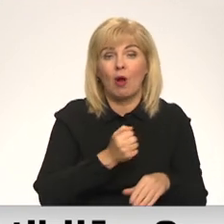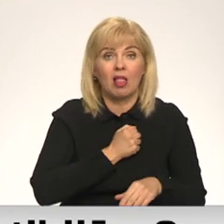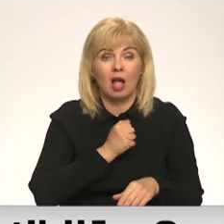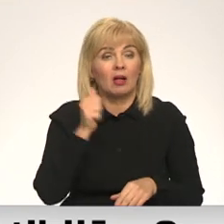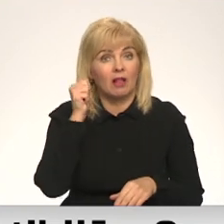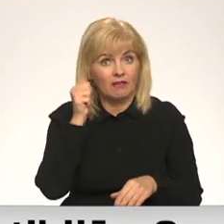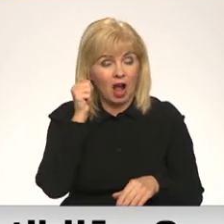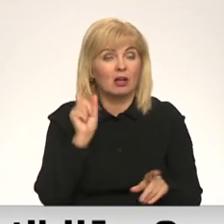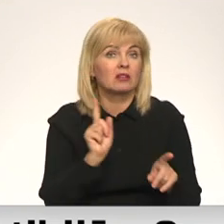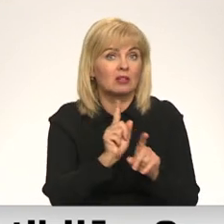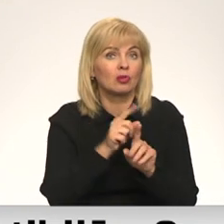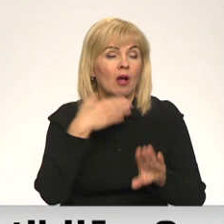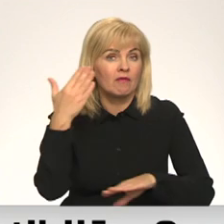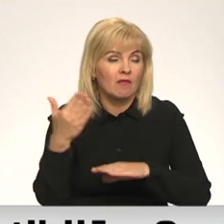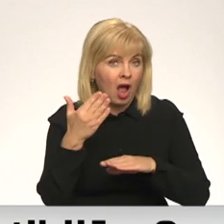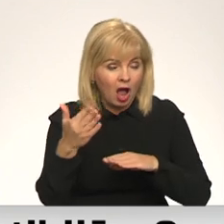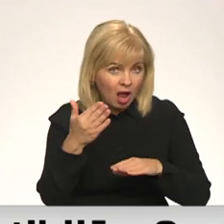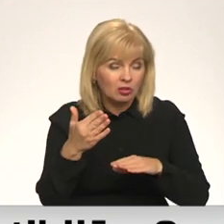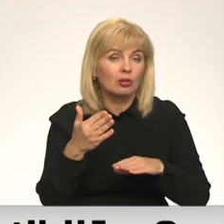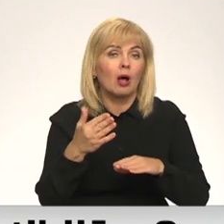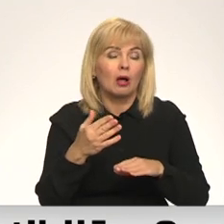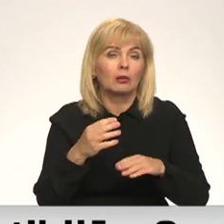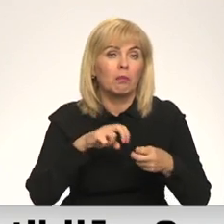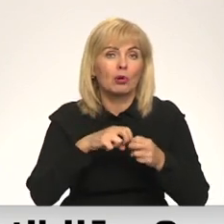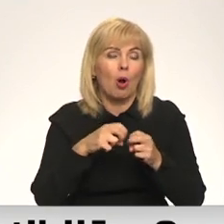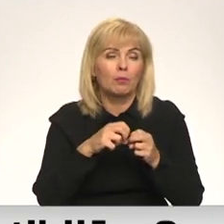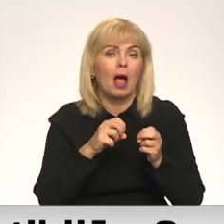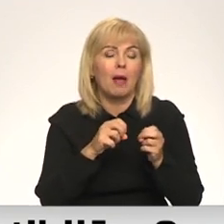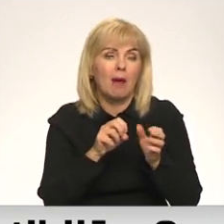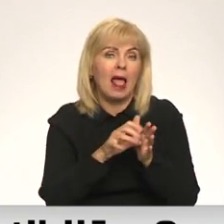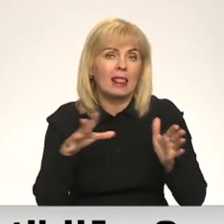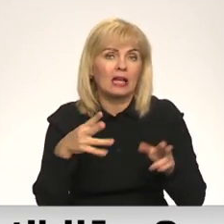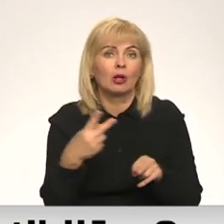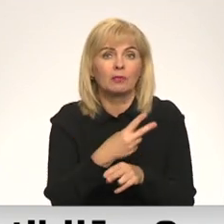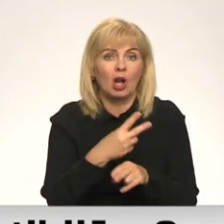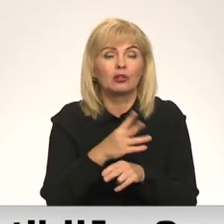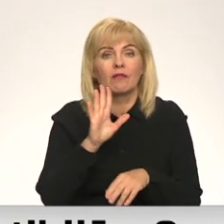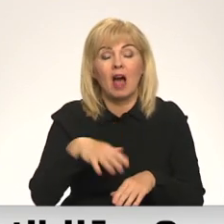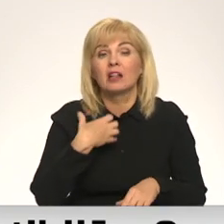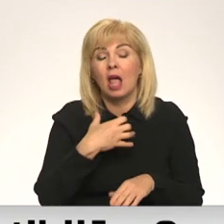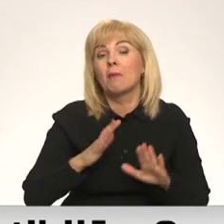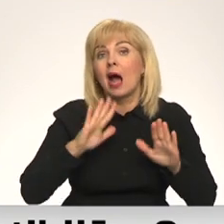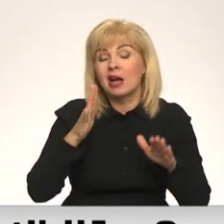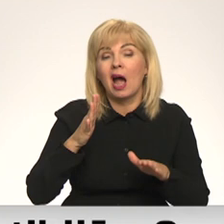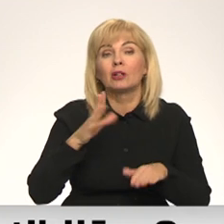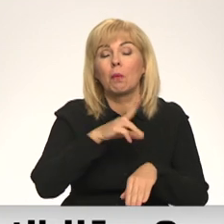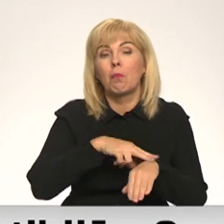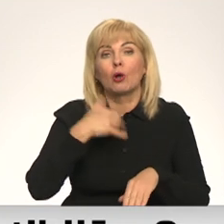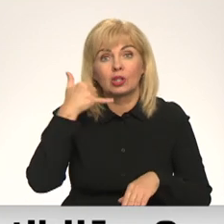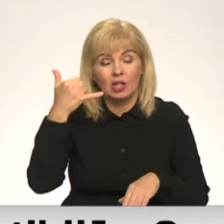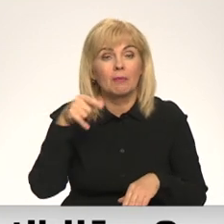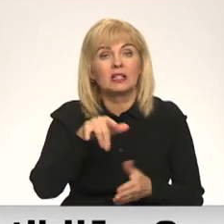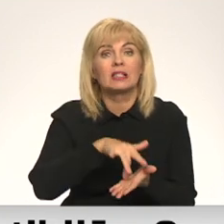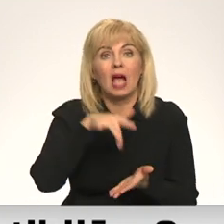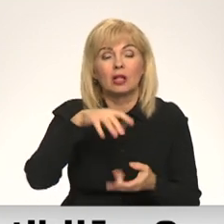vakar saskārās ar vētras radītiem elektrības traucējumiem. Nepieciešamies gadījumā varētu sazvanīt policiju, tad visi šie te centri, šiem